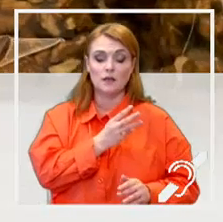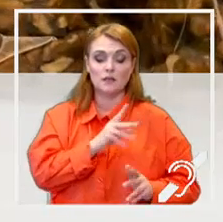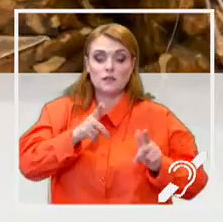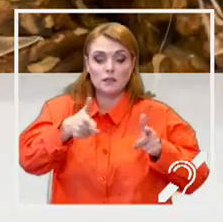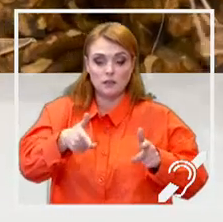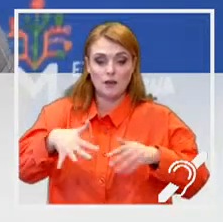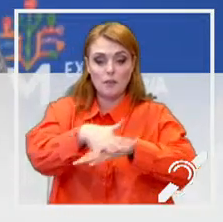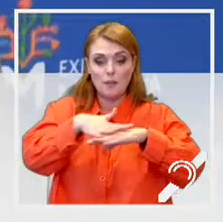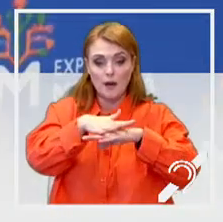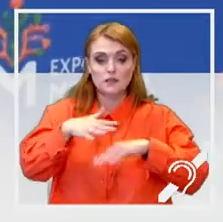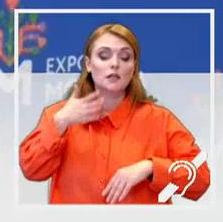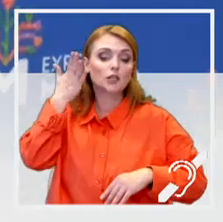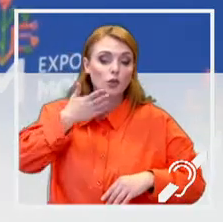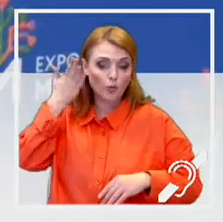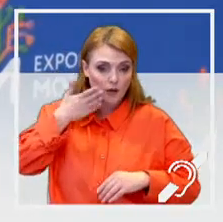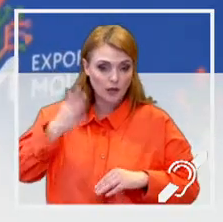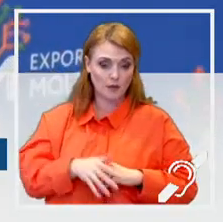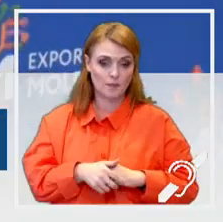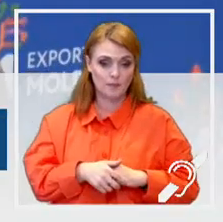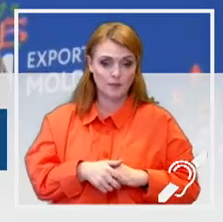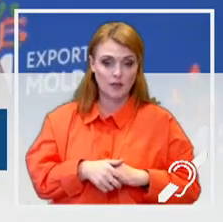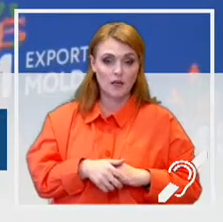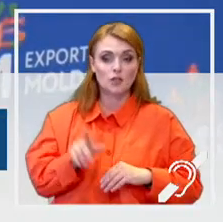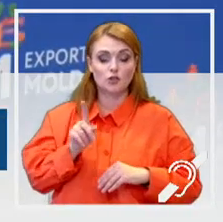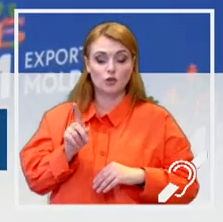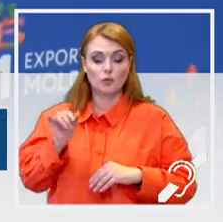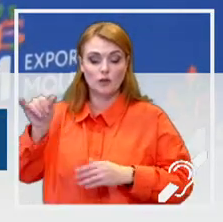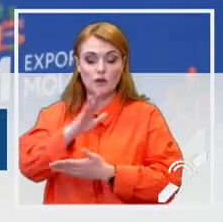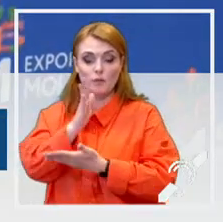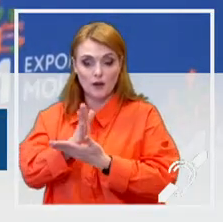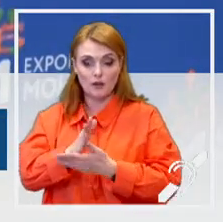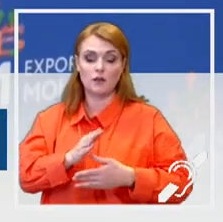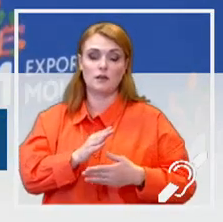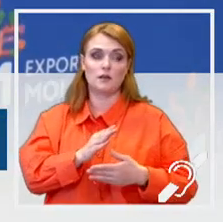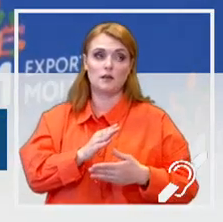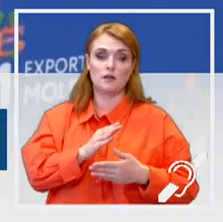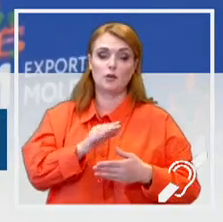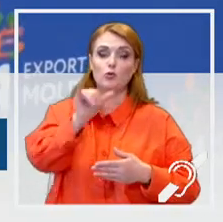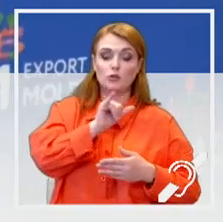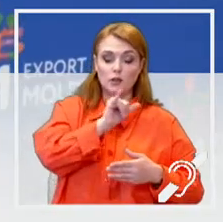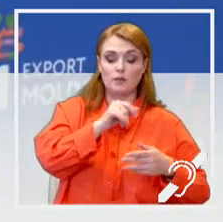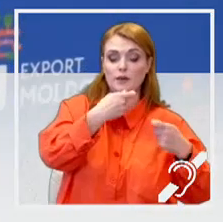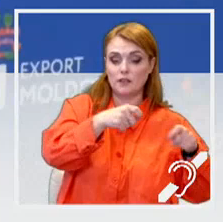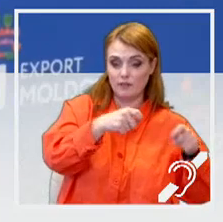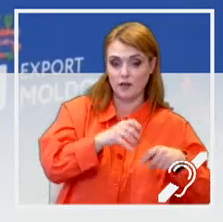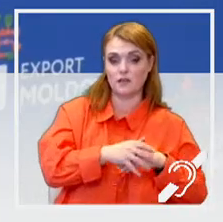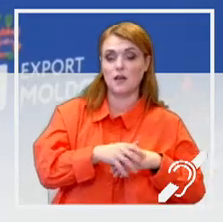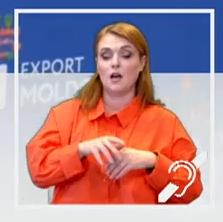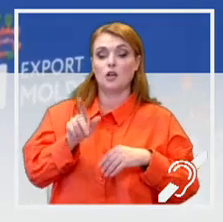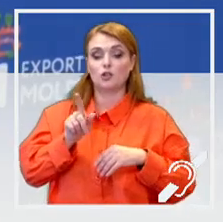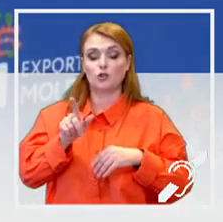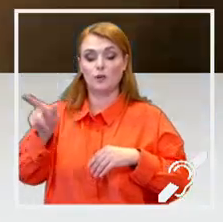piața din România, să aibă rețele de distribuție, să se întâlnească cu